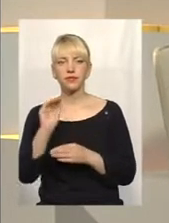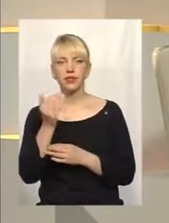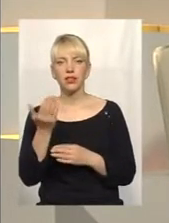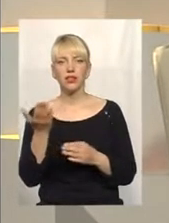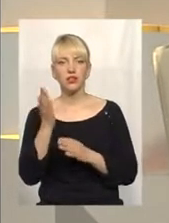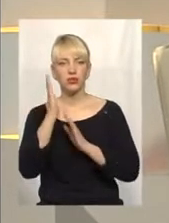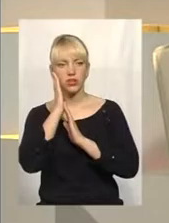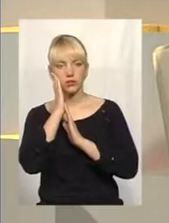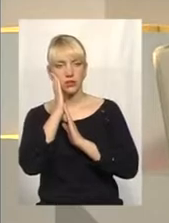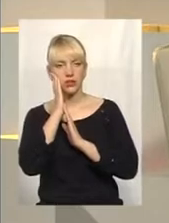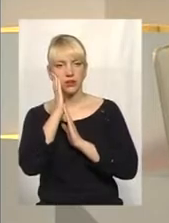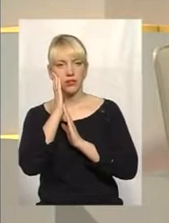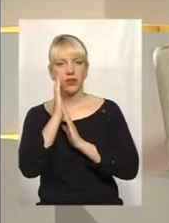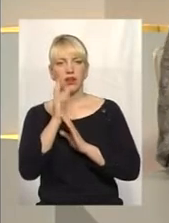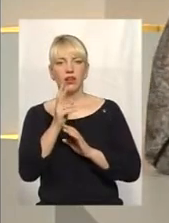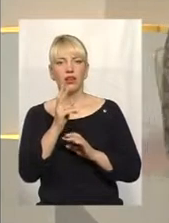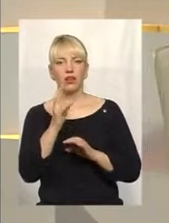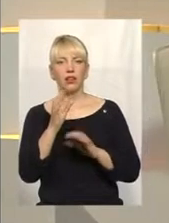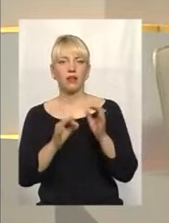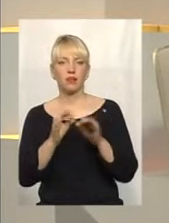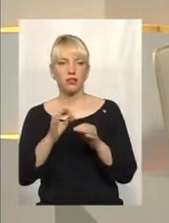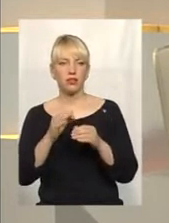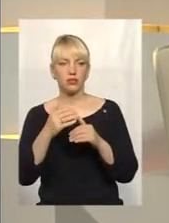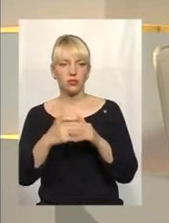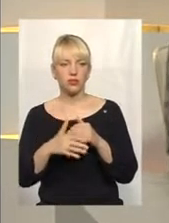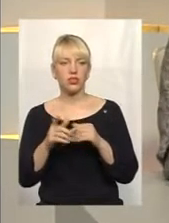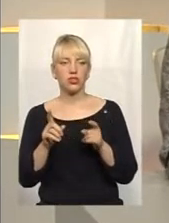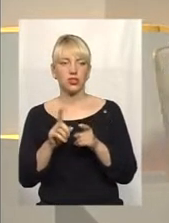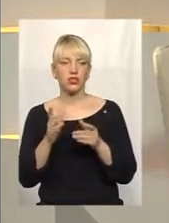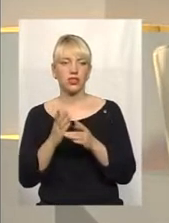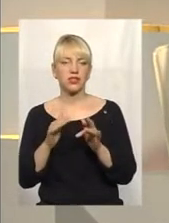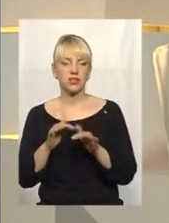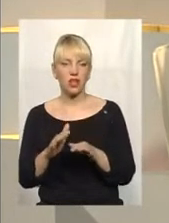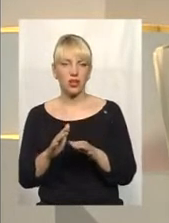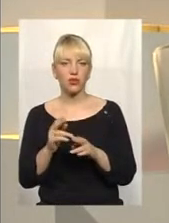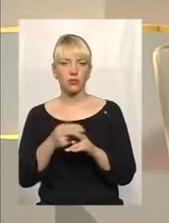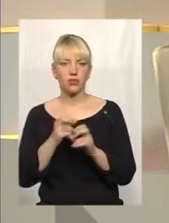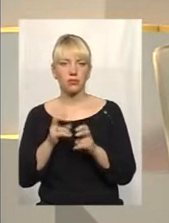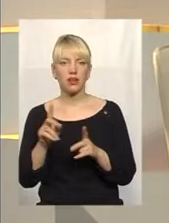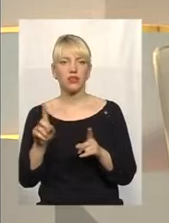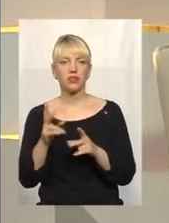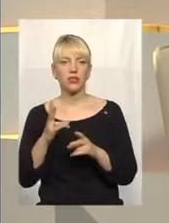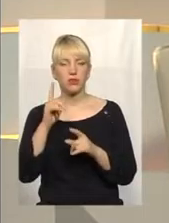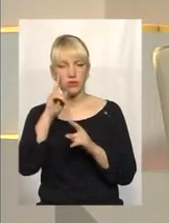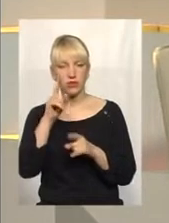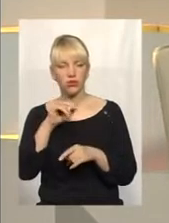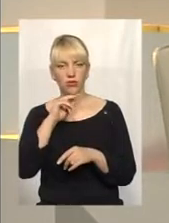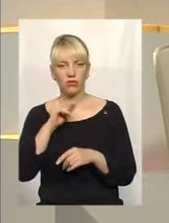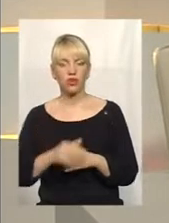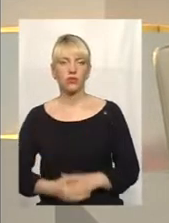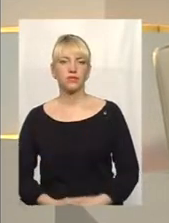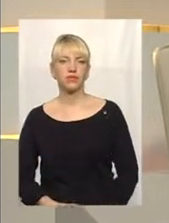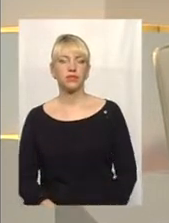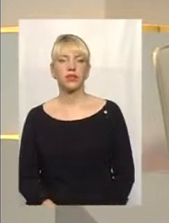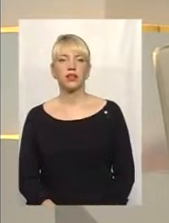спить у спальнику. По суті, зрозуміло, є заходи безпеки. Разом з тим, на що варто звернути увагу тут? Ну, знову ж